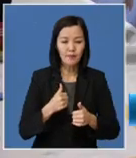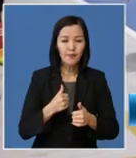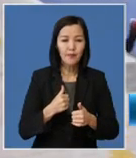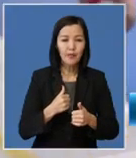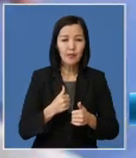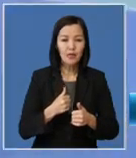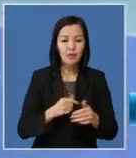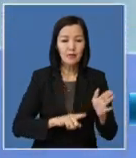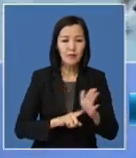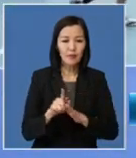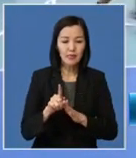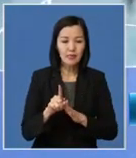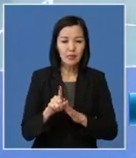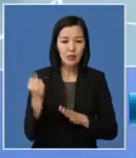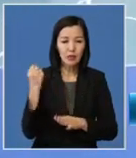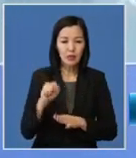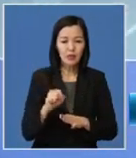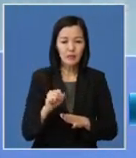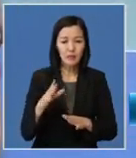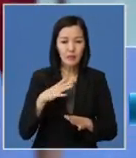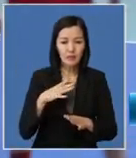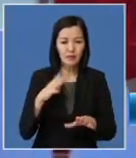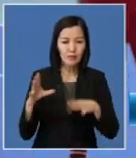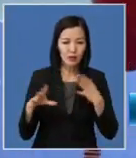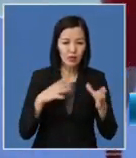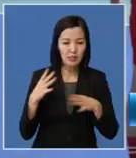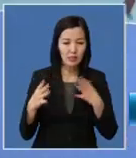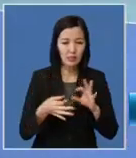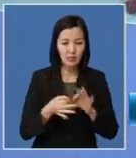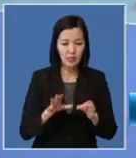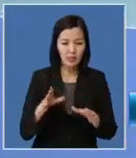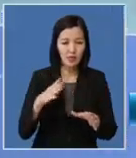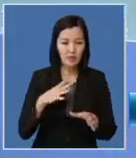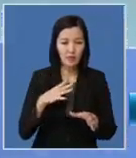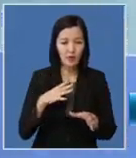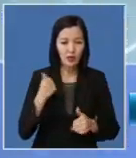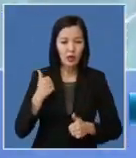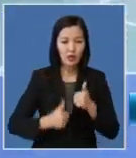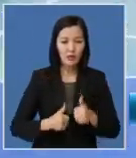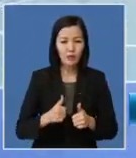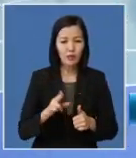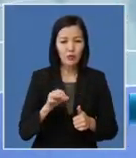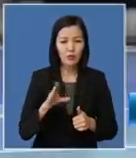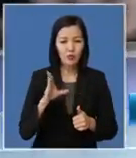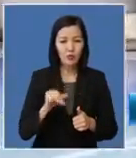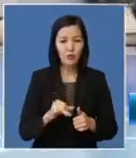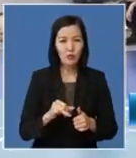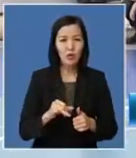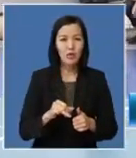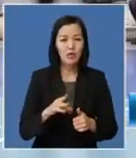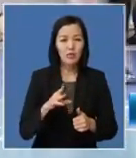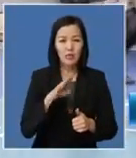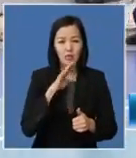Олар алғашқы турды жеңіспен бастап, биылда бабында екенін көрсетіп отыр. Сонымен қатар чемпионатқа Көксу ауданы мен Текел қаласының футбол ұжымдары да